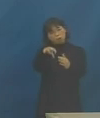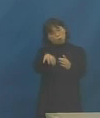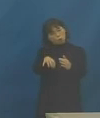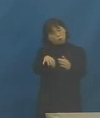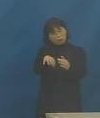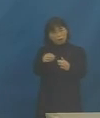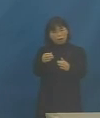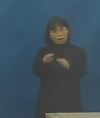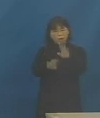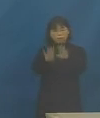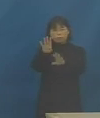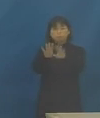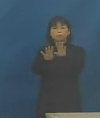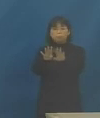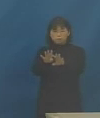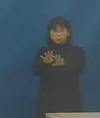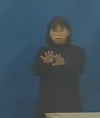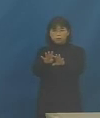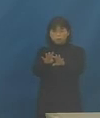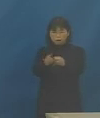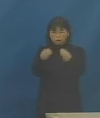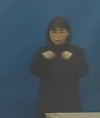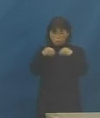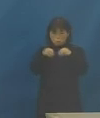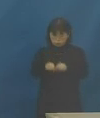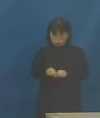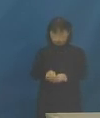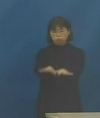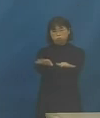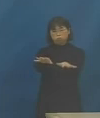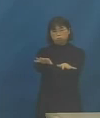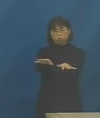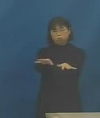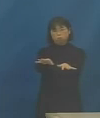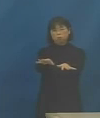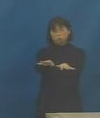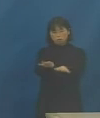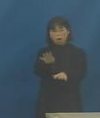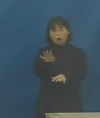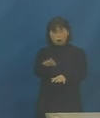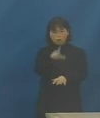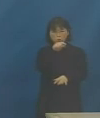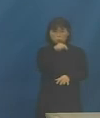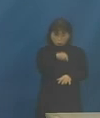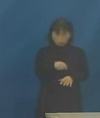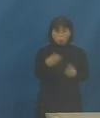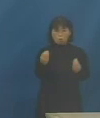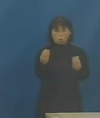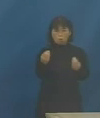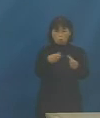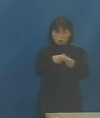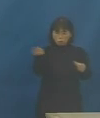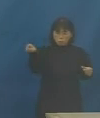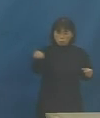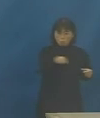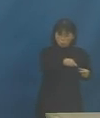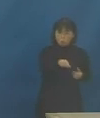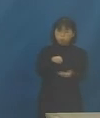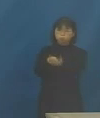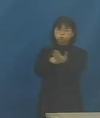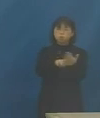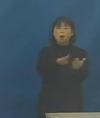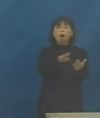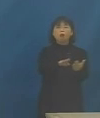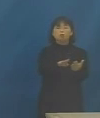する原因になったと思われるのはあの本型もそうですで全国的もそれが多く見られると機能を見先生